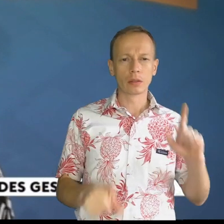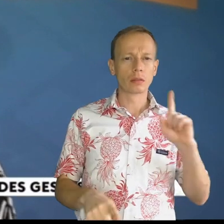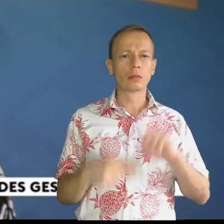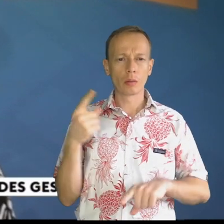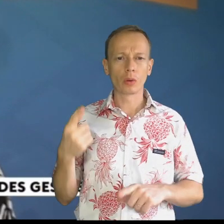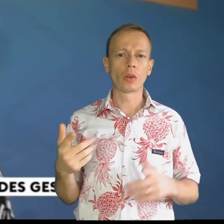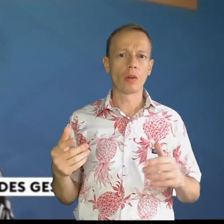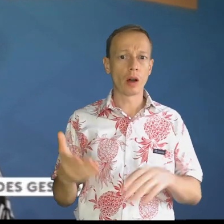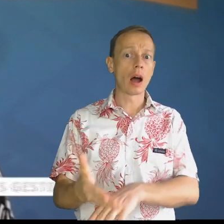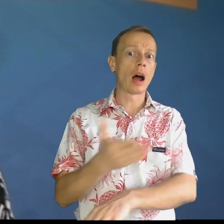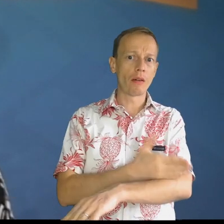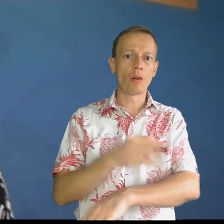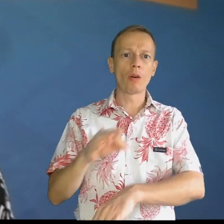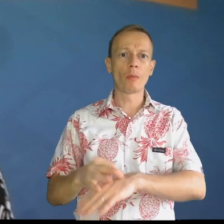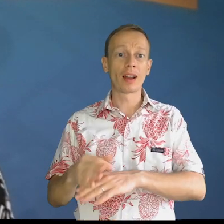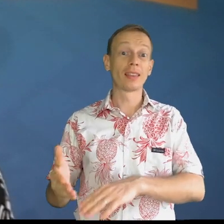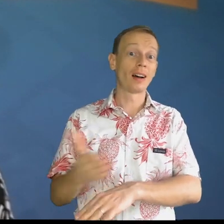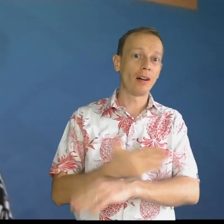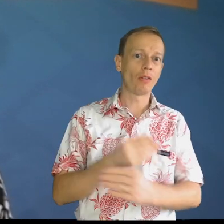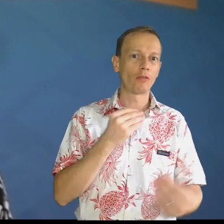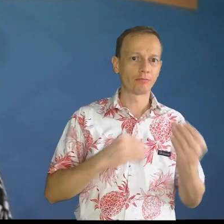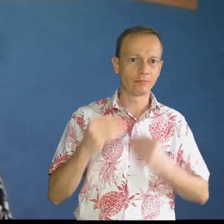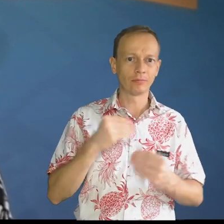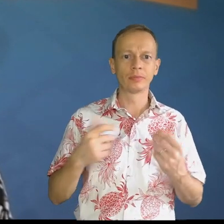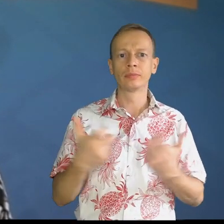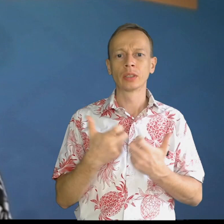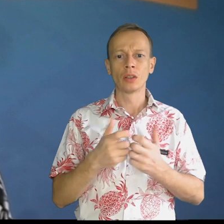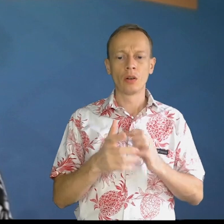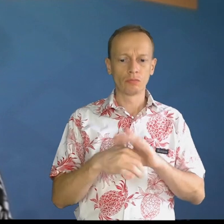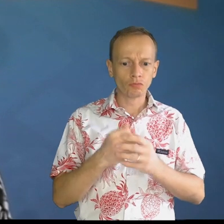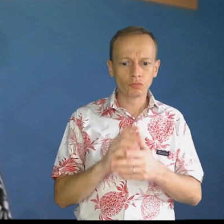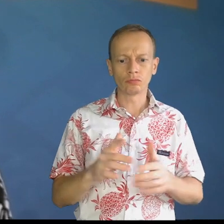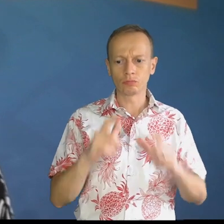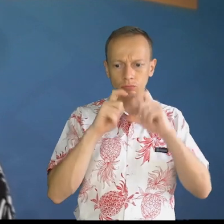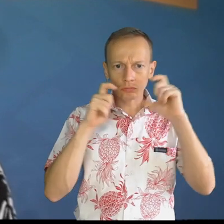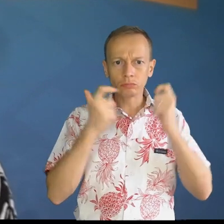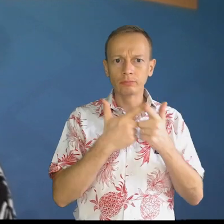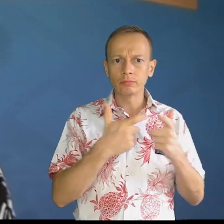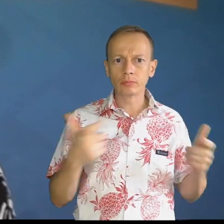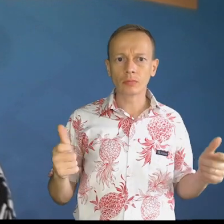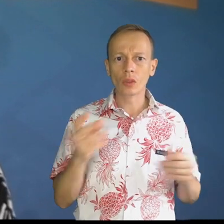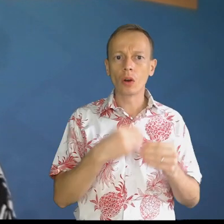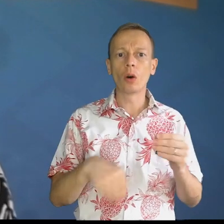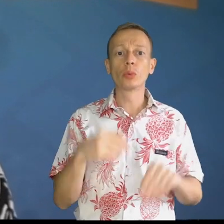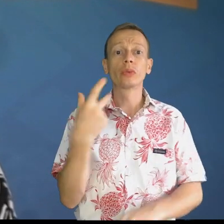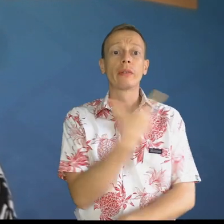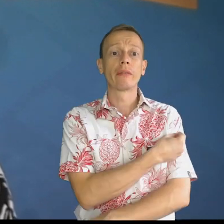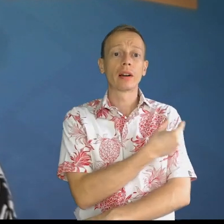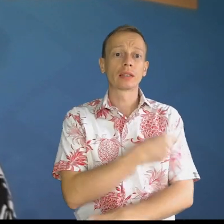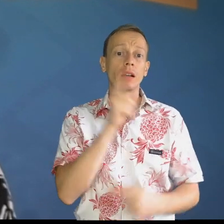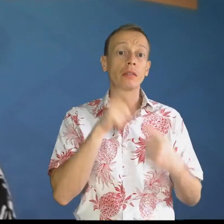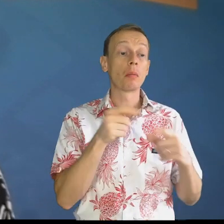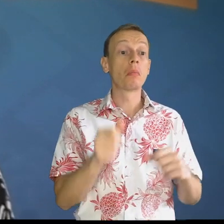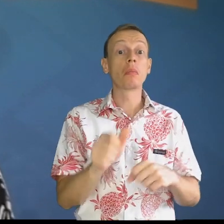pense, l'importance de la prévention des maladies infectieuses, que ce soit les gestes barrières et même avec on